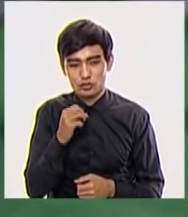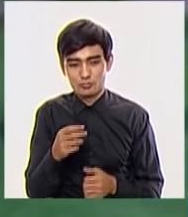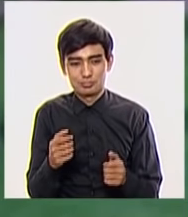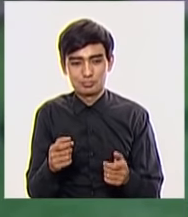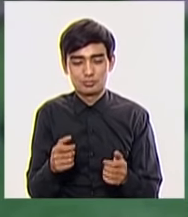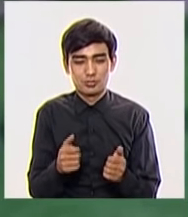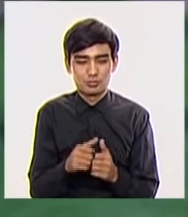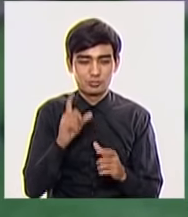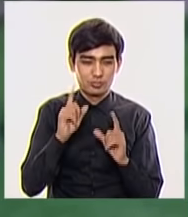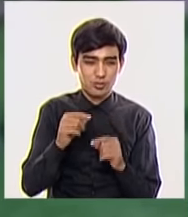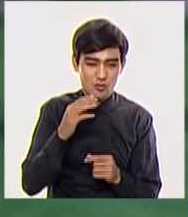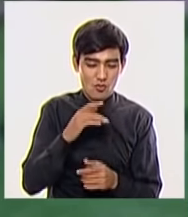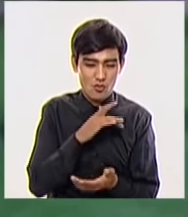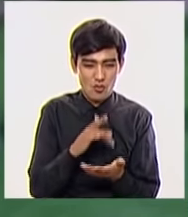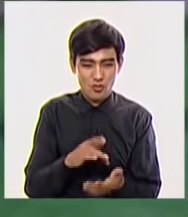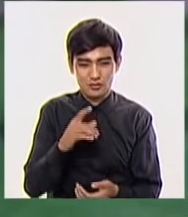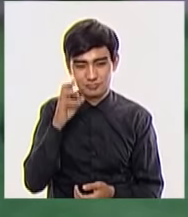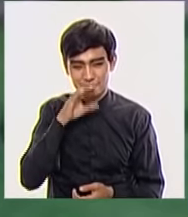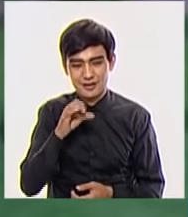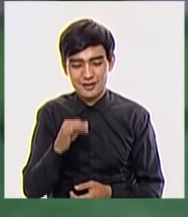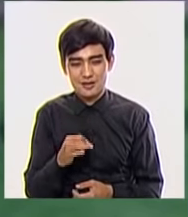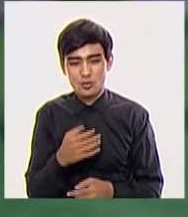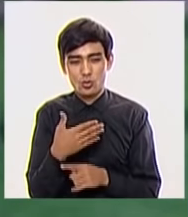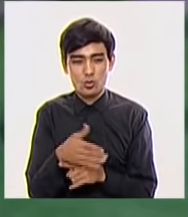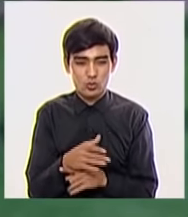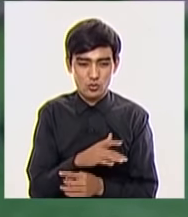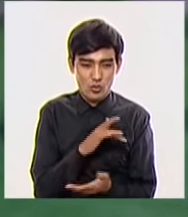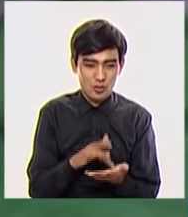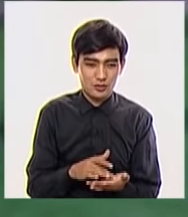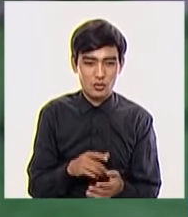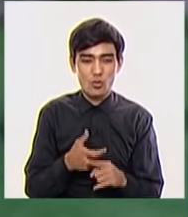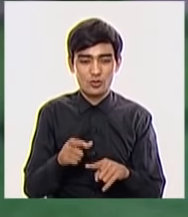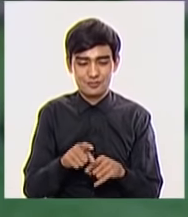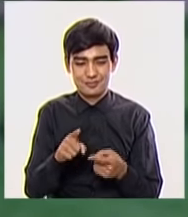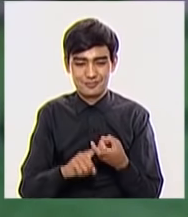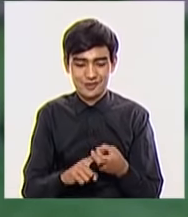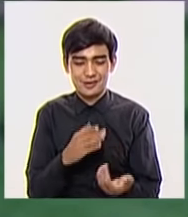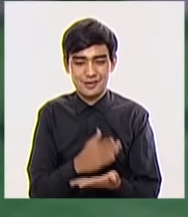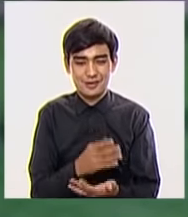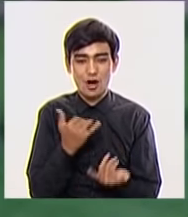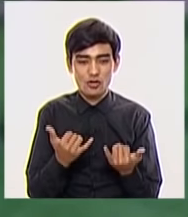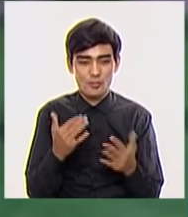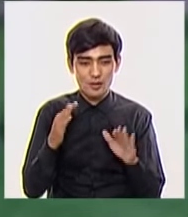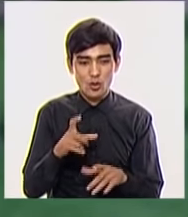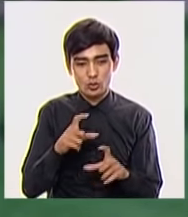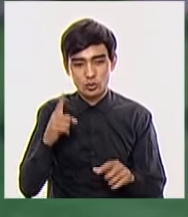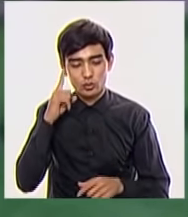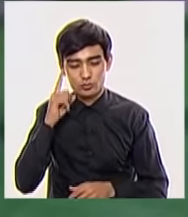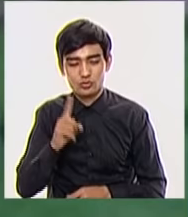чаще за город, да, где-то какие-то прогулки по городу, то есть это все очень сказывается. Тем более сейчас люди думают,